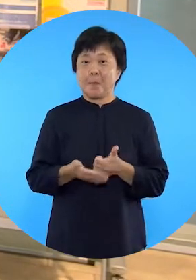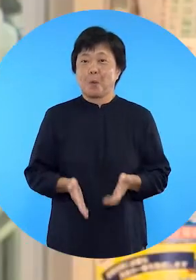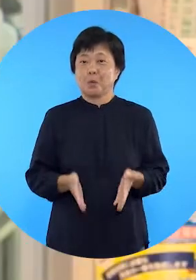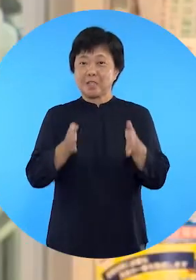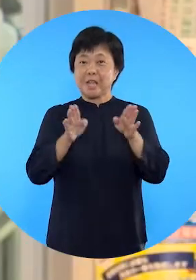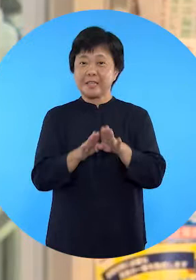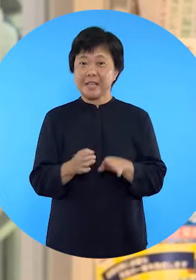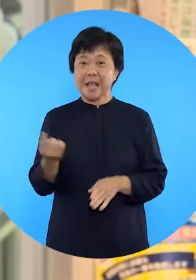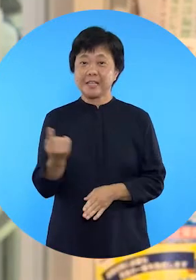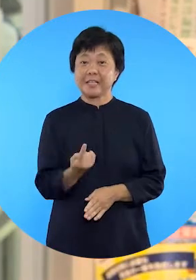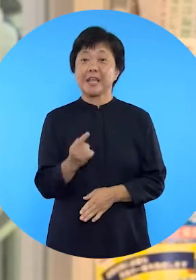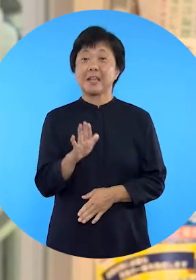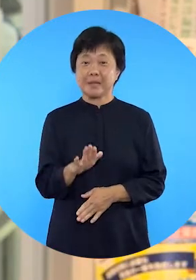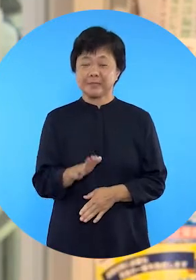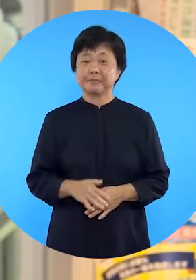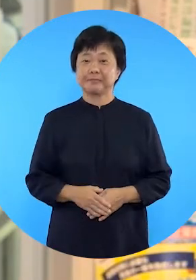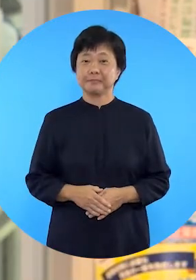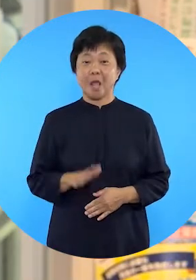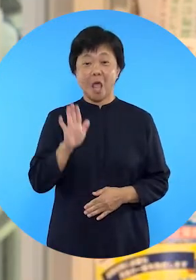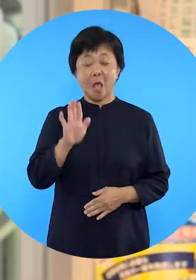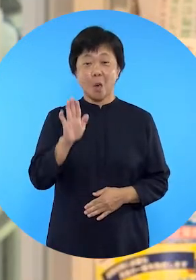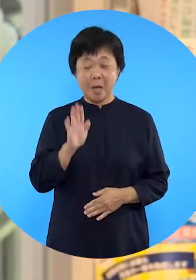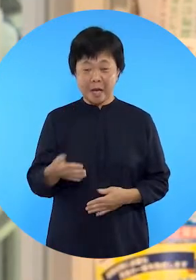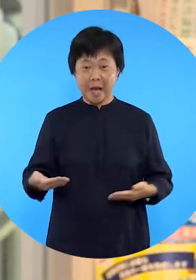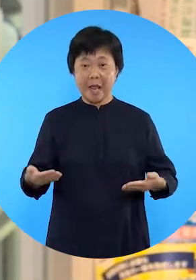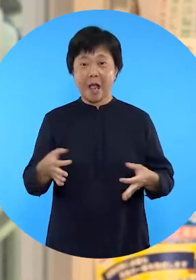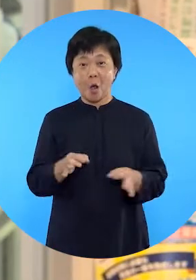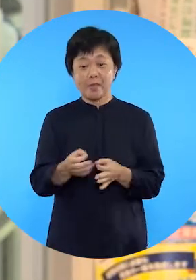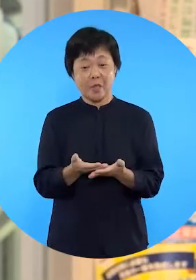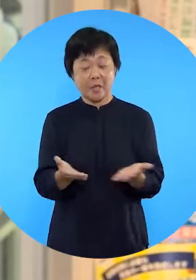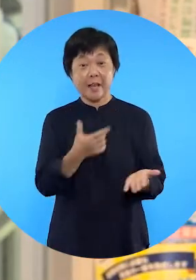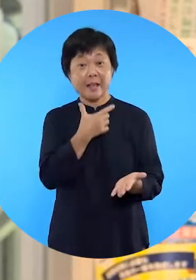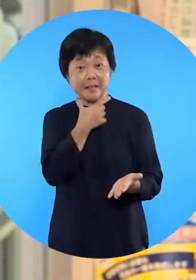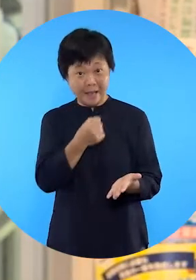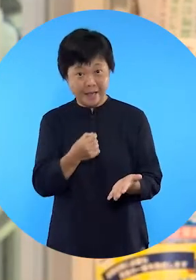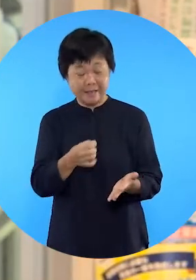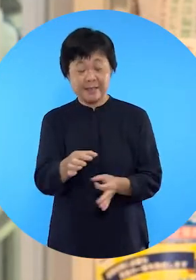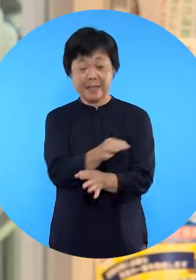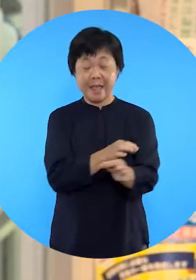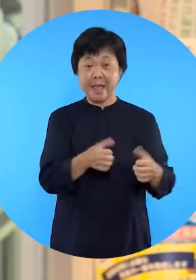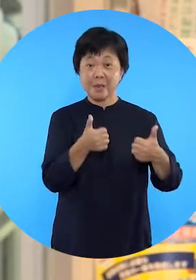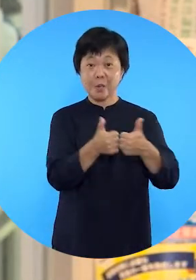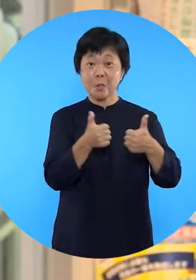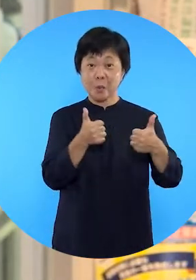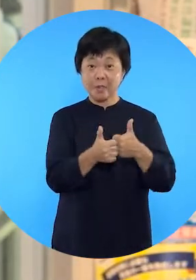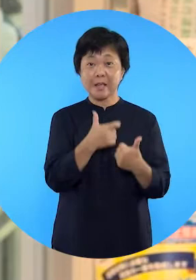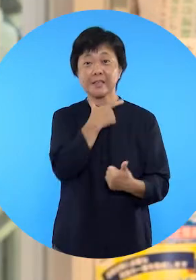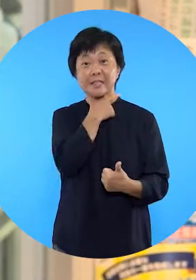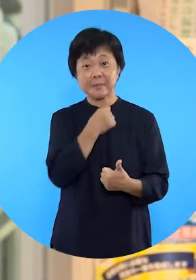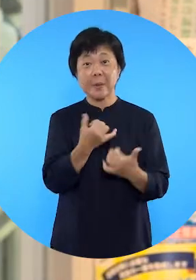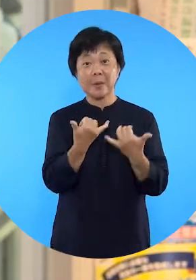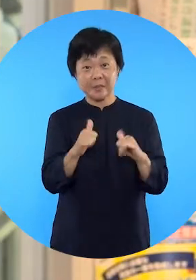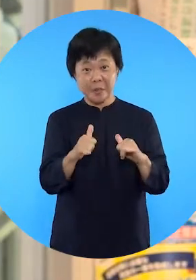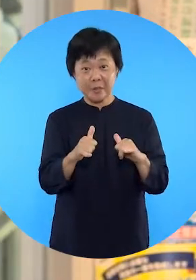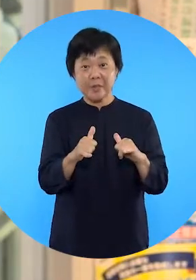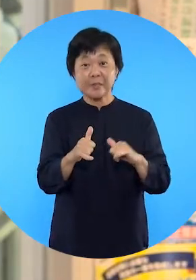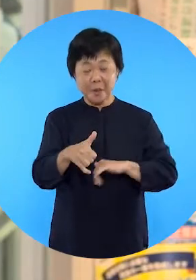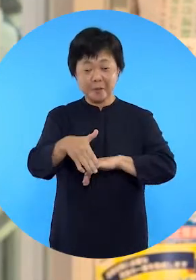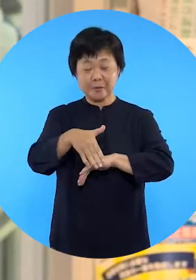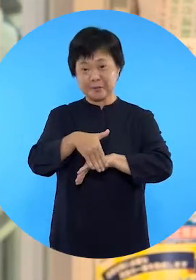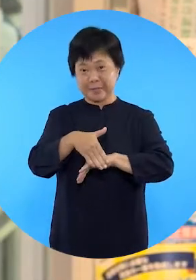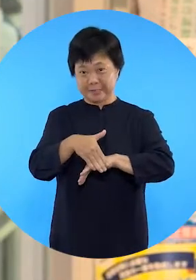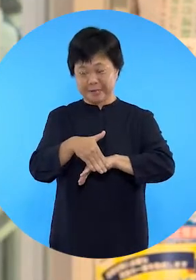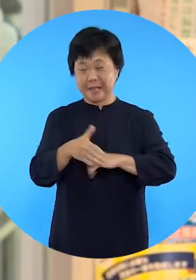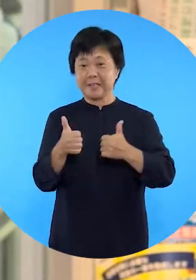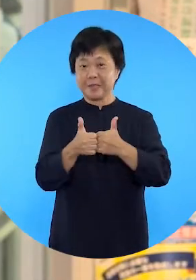ています。ここはこれから起業したい方、あるいは経営の相談に乗ってほしいという方の強い味方とな